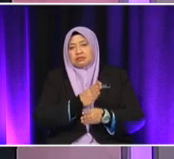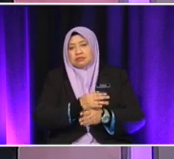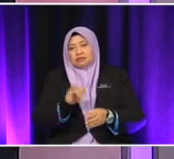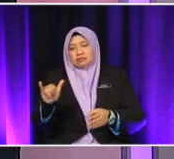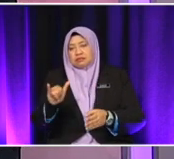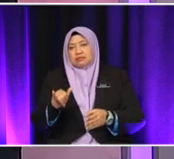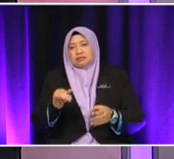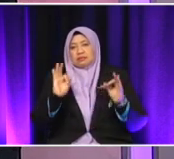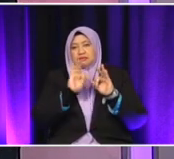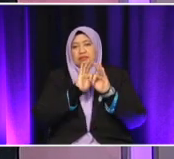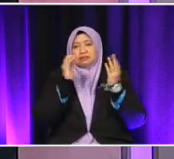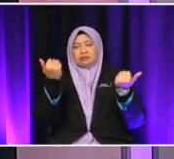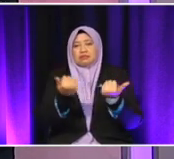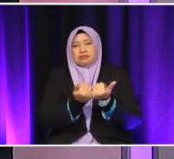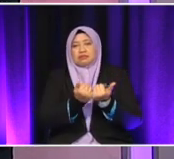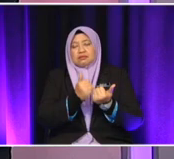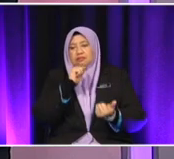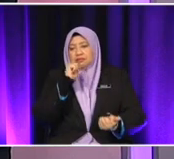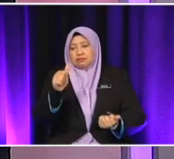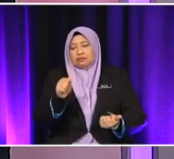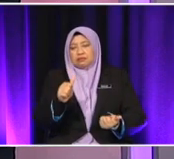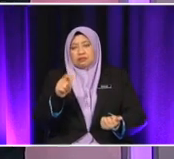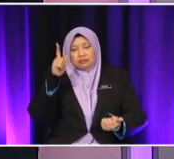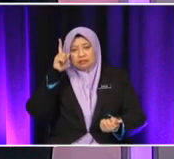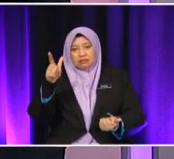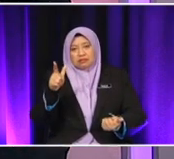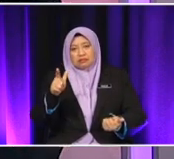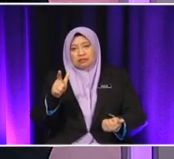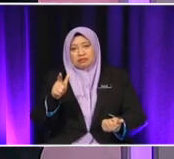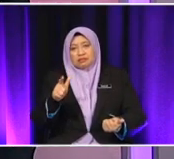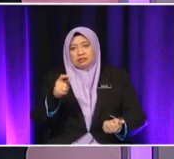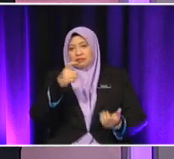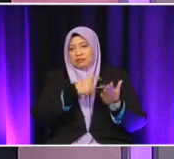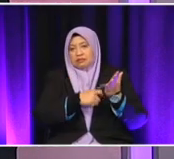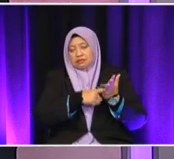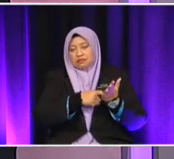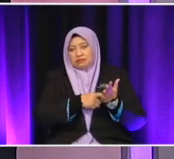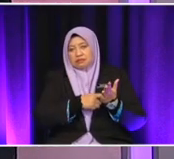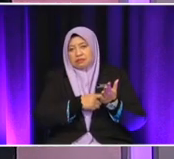Firma dia bukan melihat kepada faktur harga